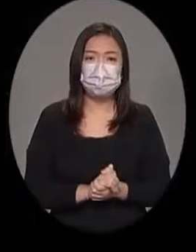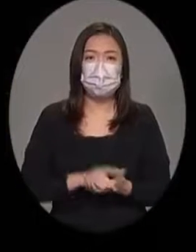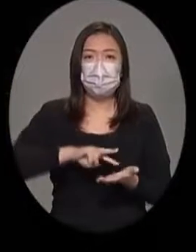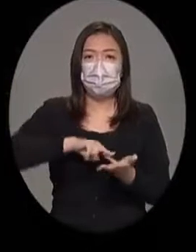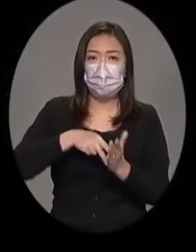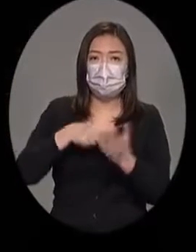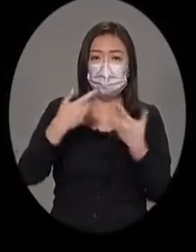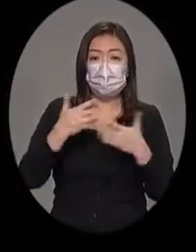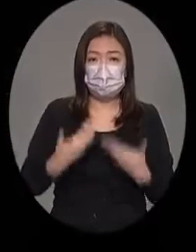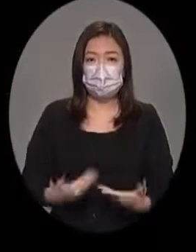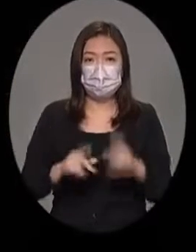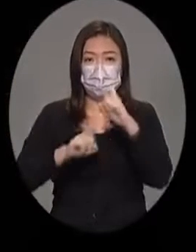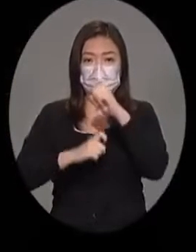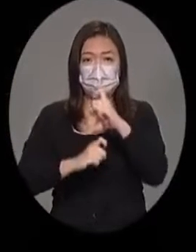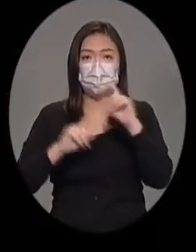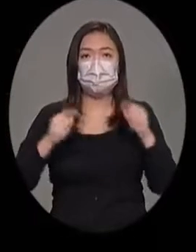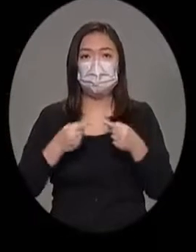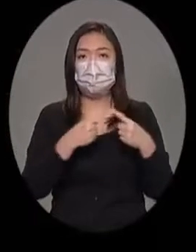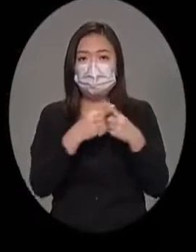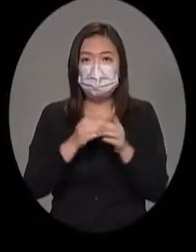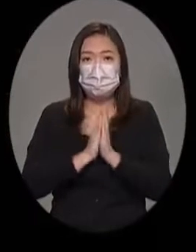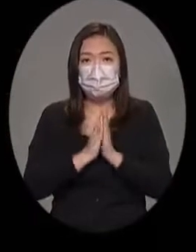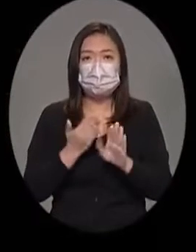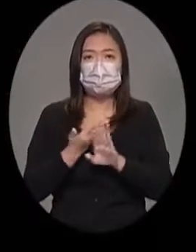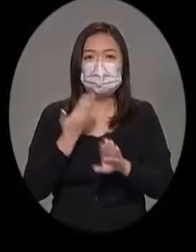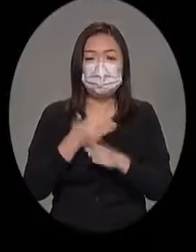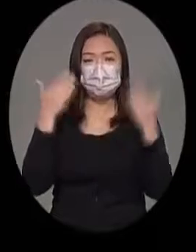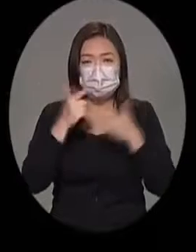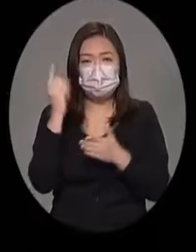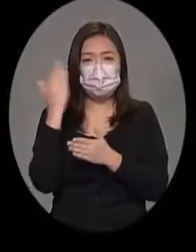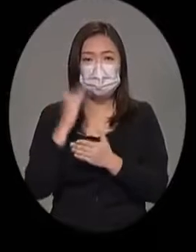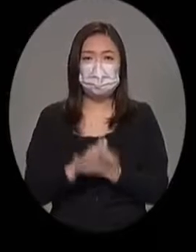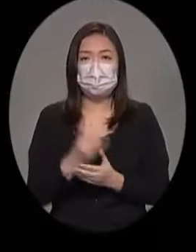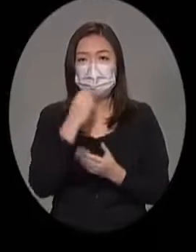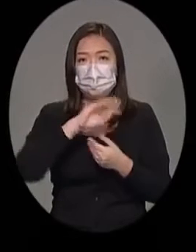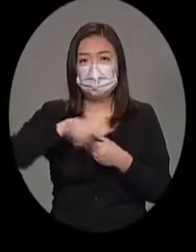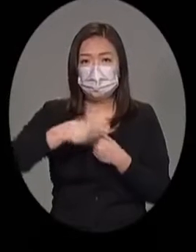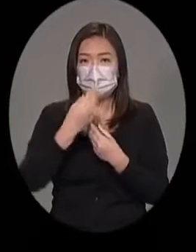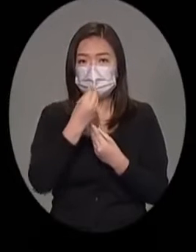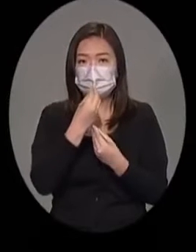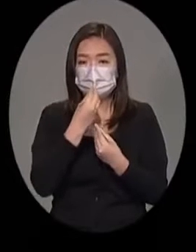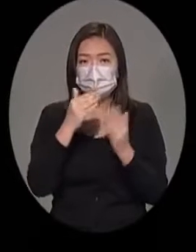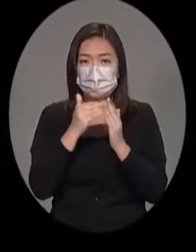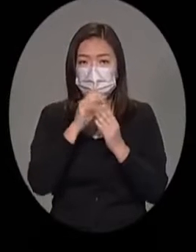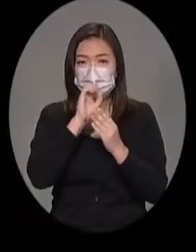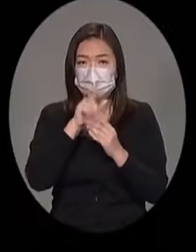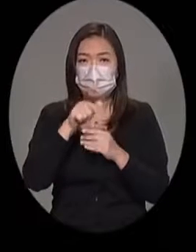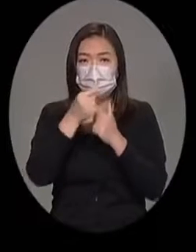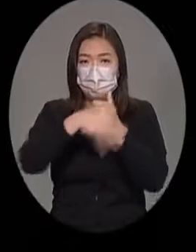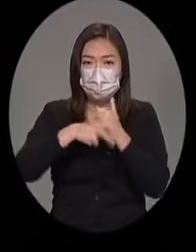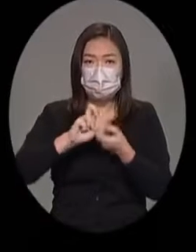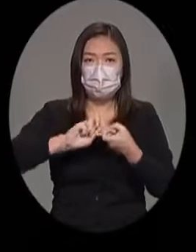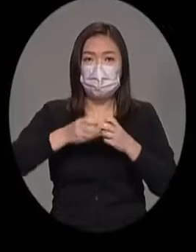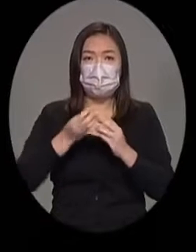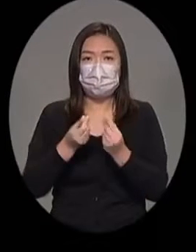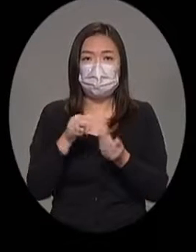圓規遠去，今日是重陽節，市民去掃墓之前都要留意天氣。食環署發言人說，食環署核下各骨